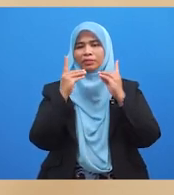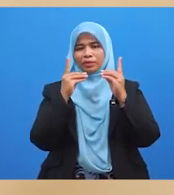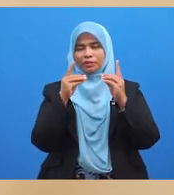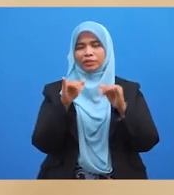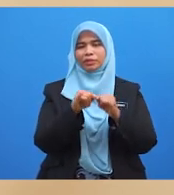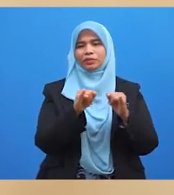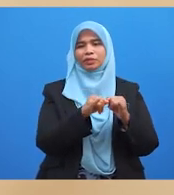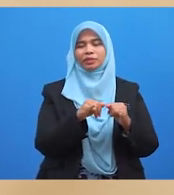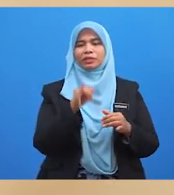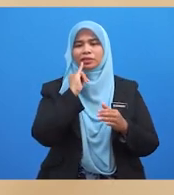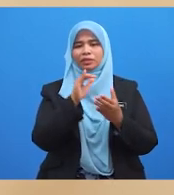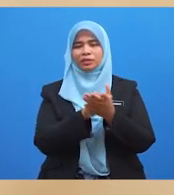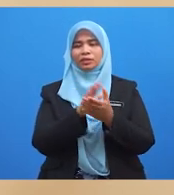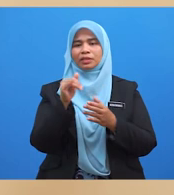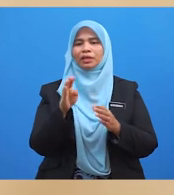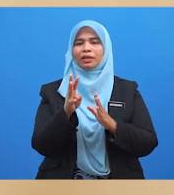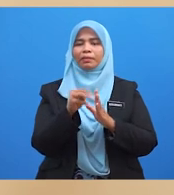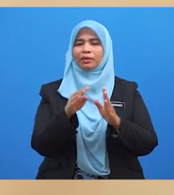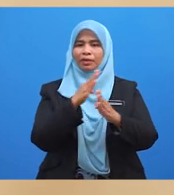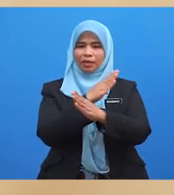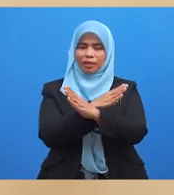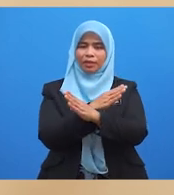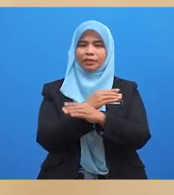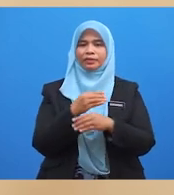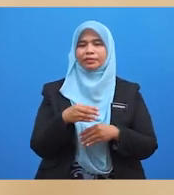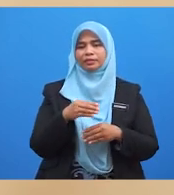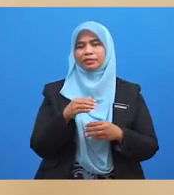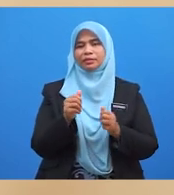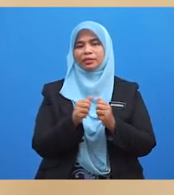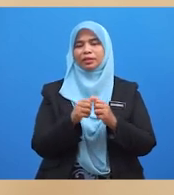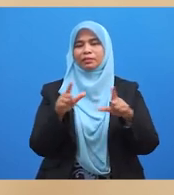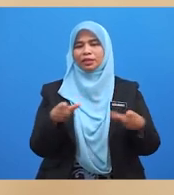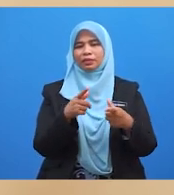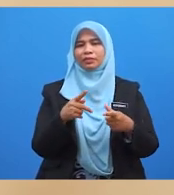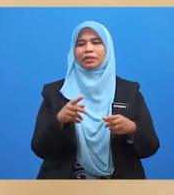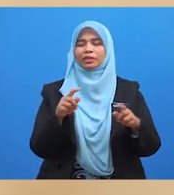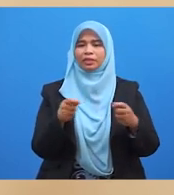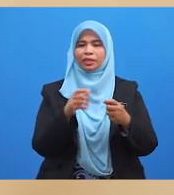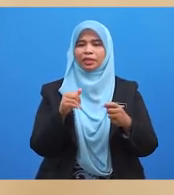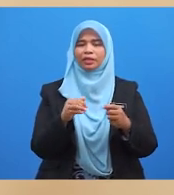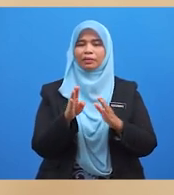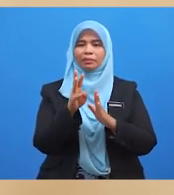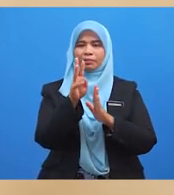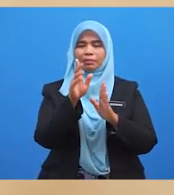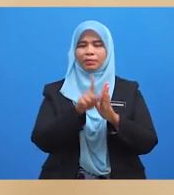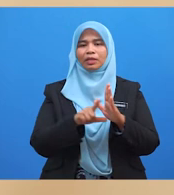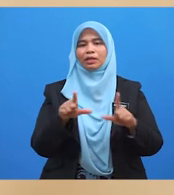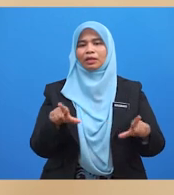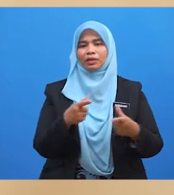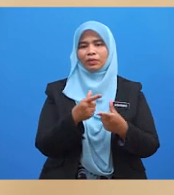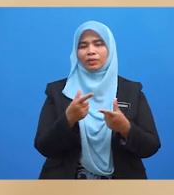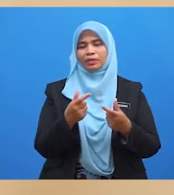yang menghalang suami berpoligami dengan melakukan tindakan yang bercanggah dengan syarak,